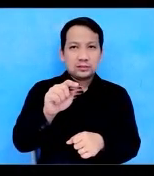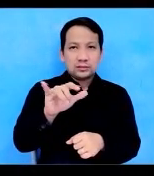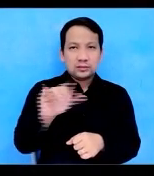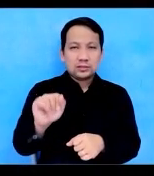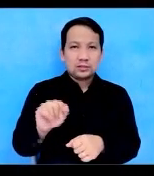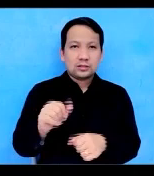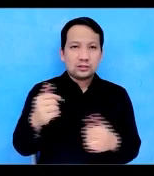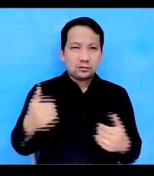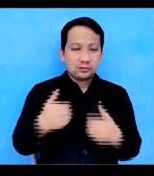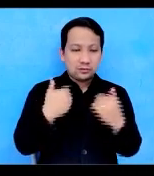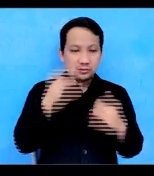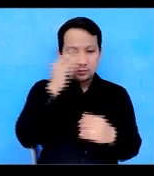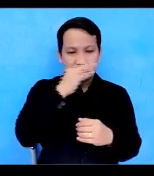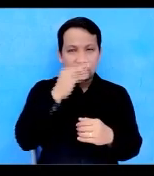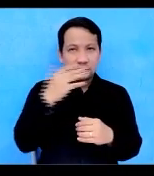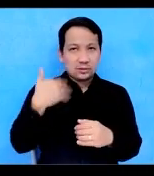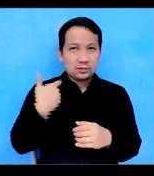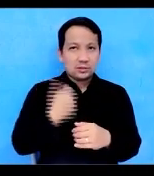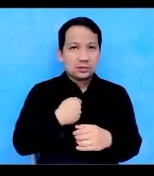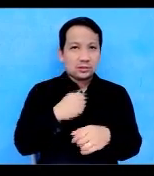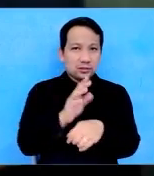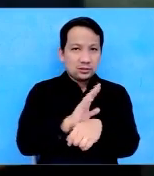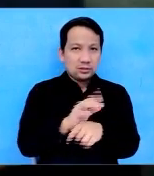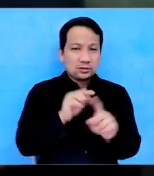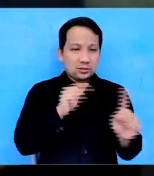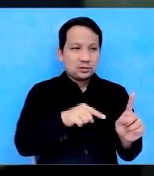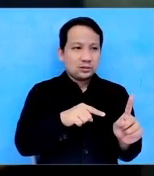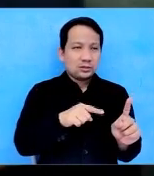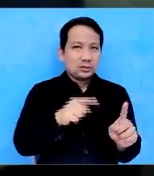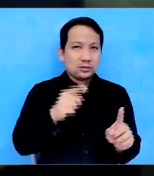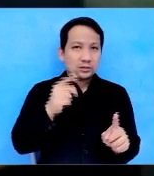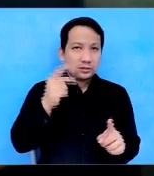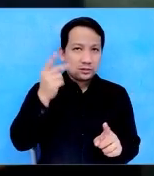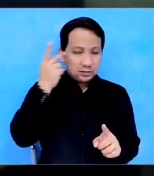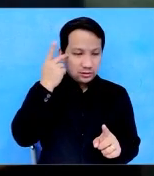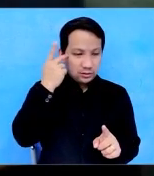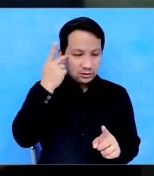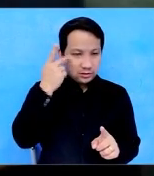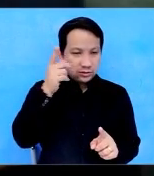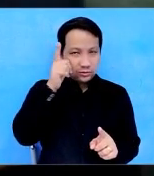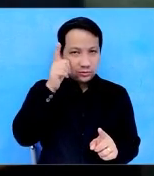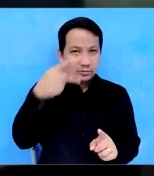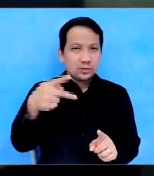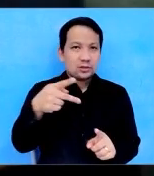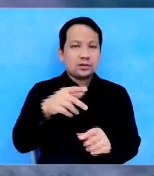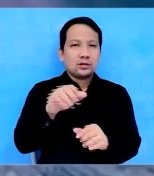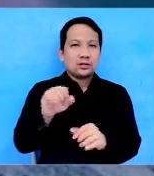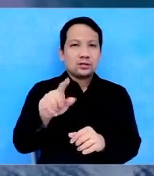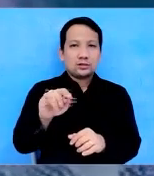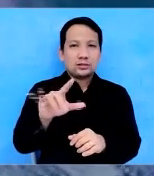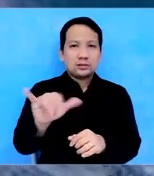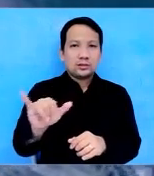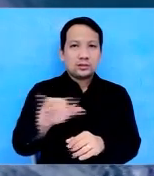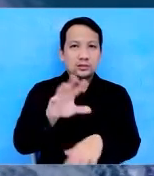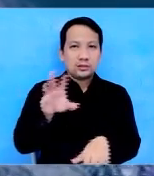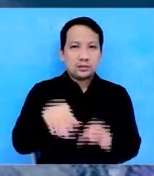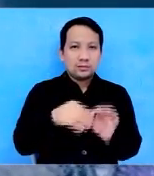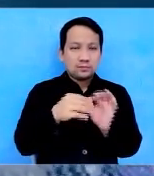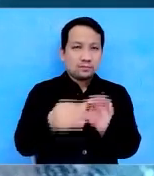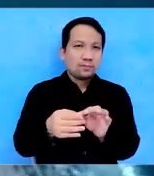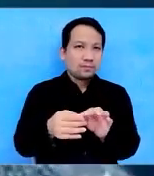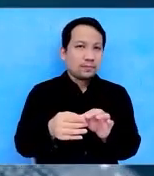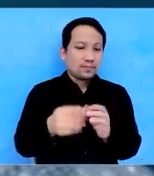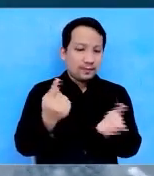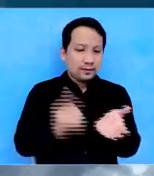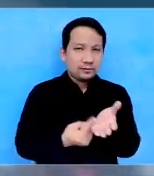ang promising Filipino-Canadian filmmaker na si King Louis Palomo. Ang Stay ang tanging pelikula sa film fest na tumatalakay